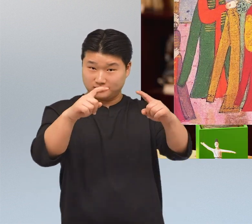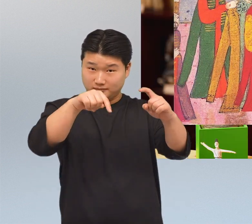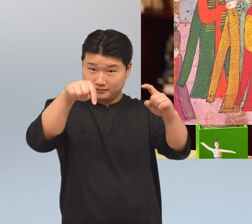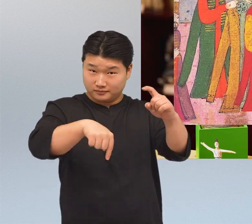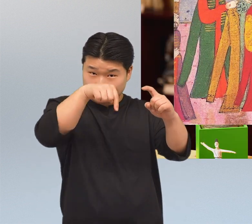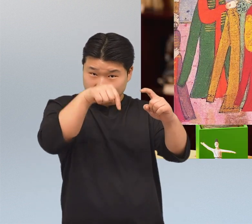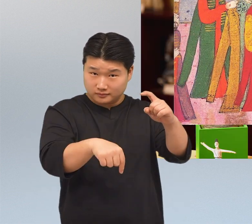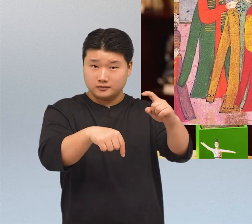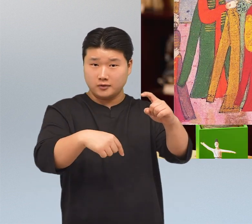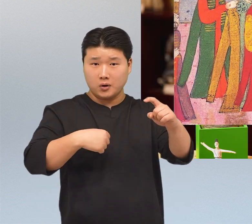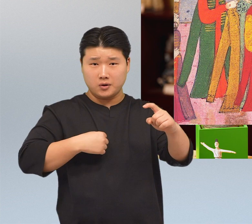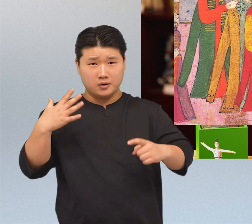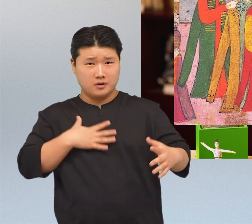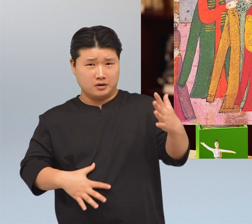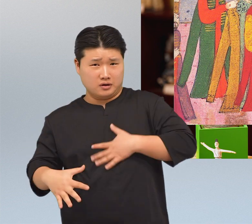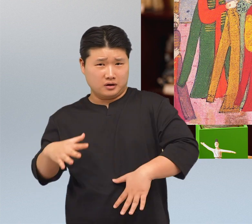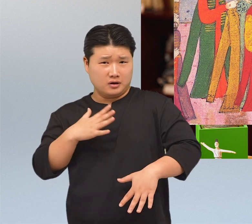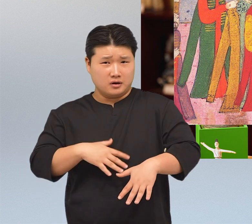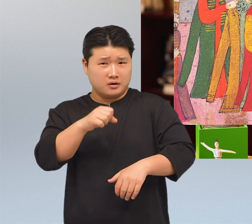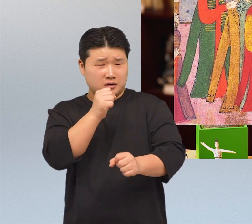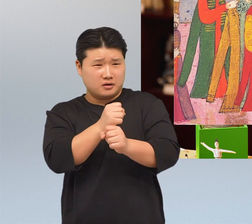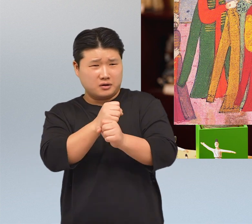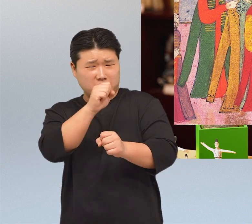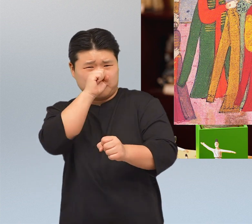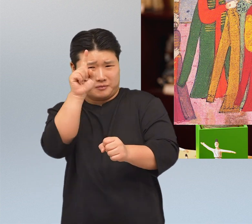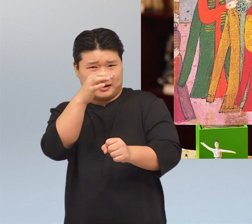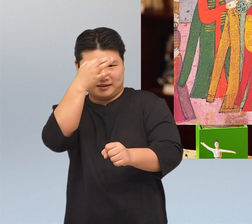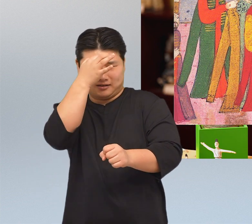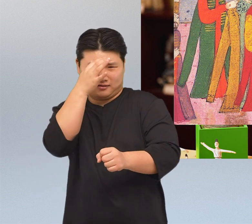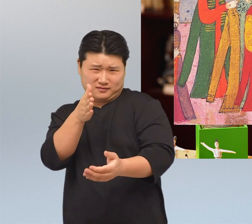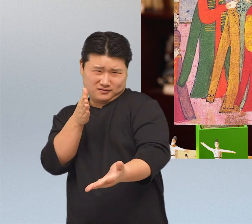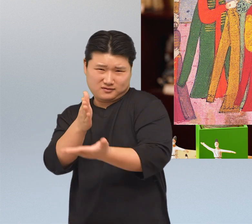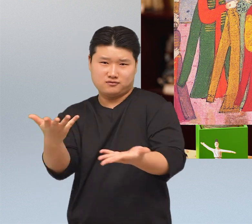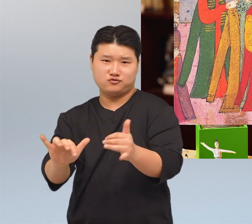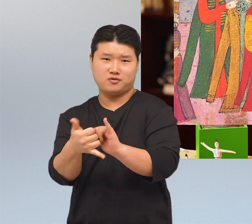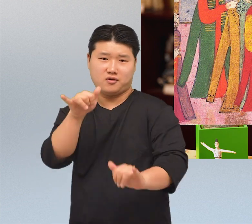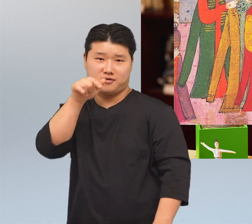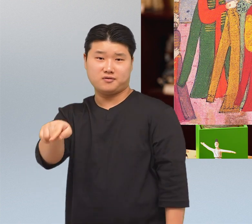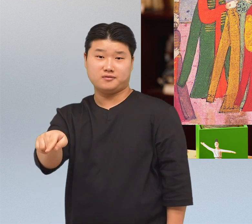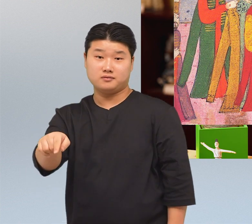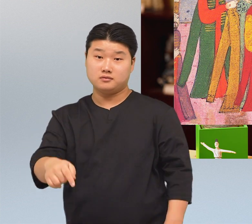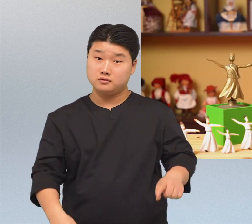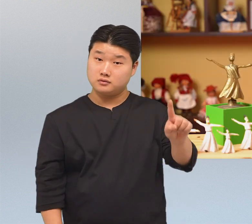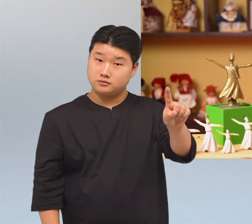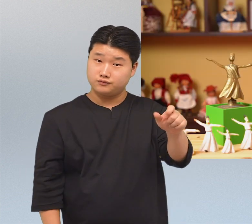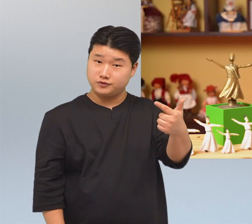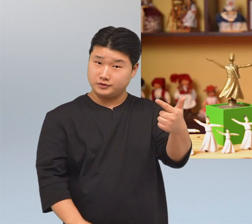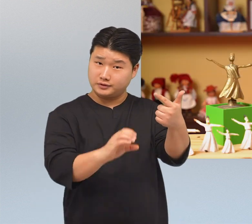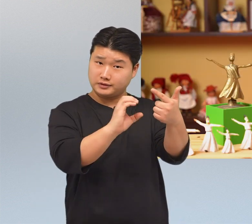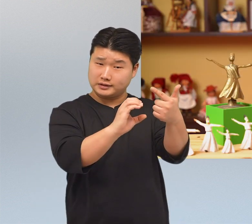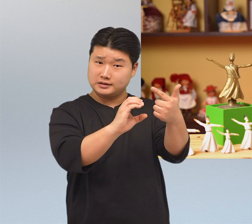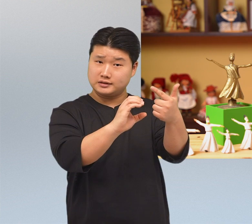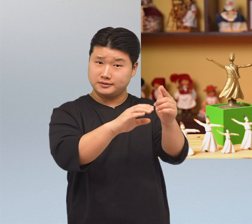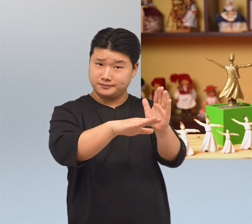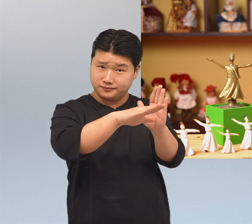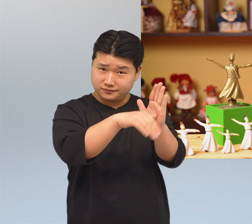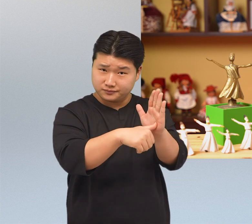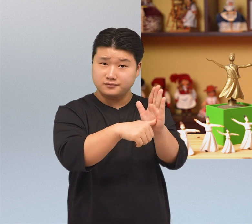궁중 안에는 술탄의 옷을 디자인하고 만드는 사람들이 따로 있었습니다.